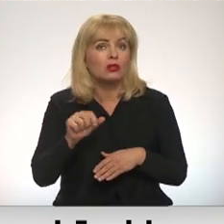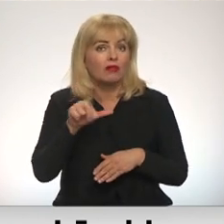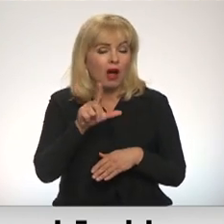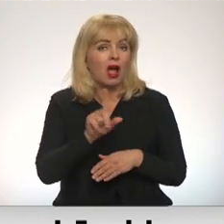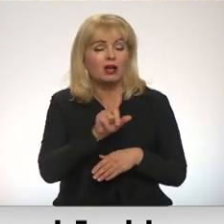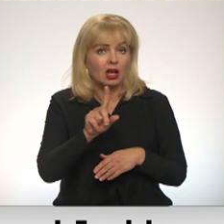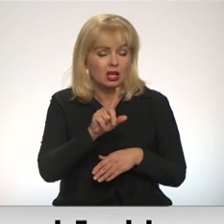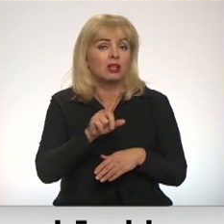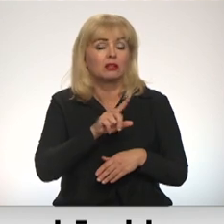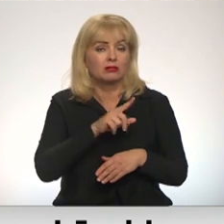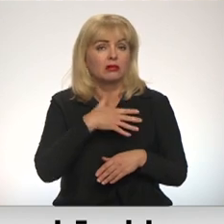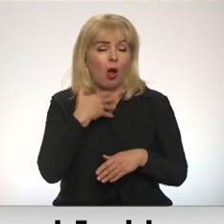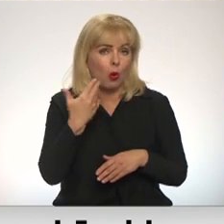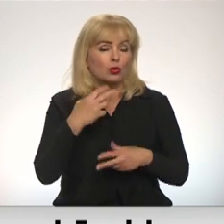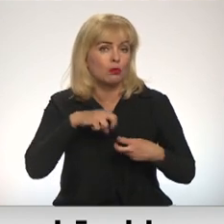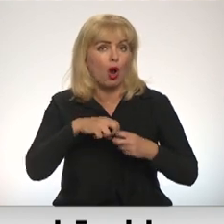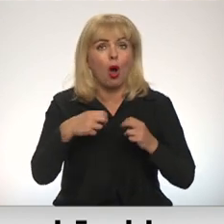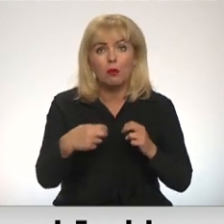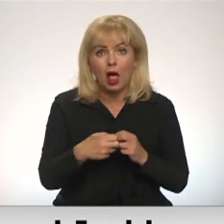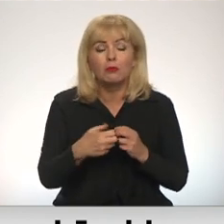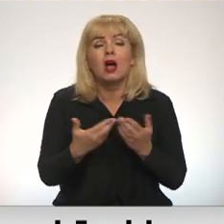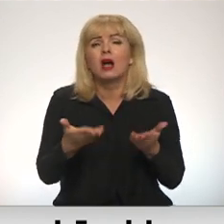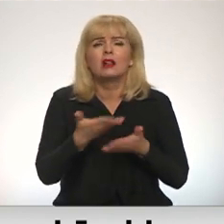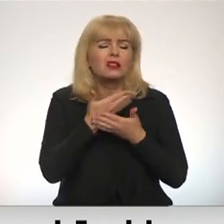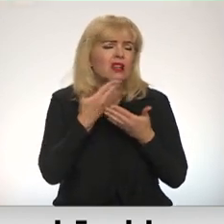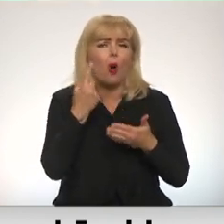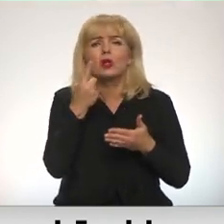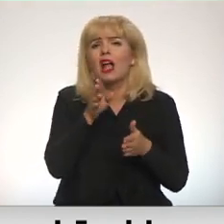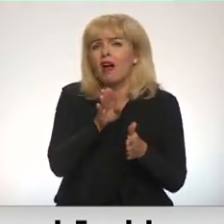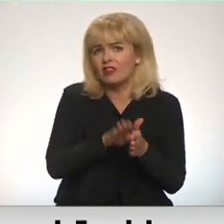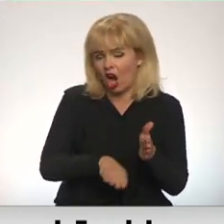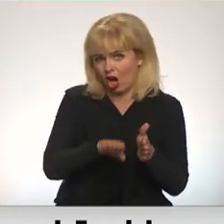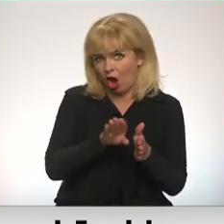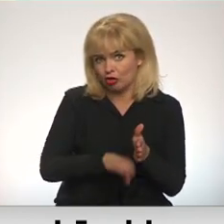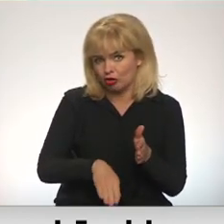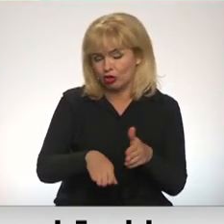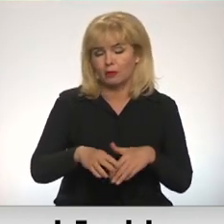rūpju ir. Ja. Un nu, tas nav tik vienkārši.